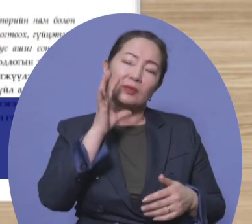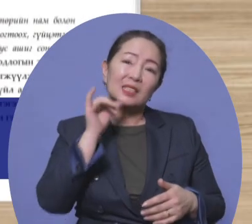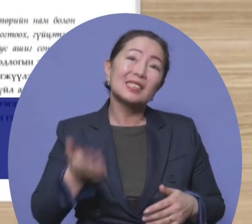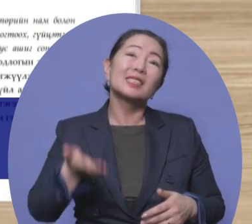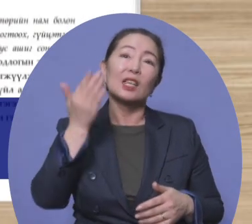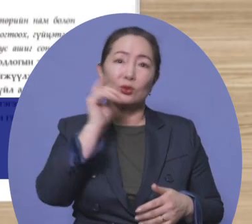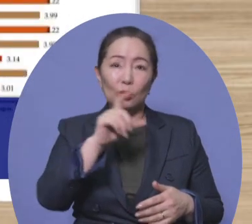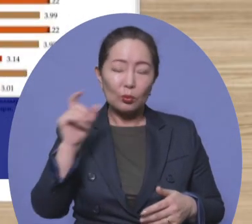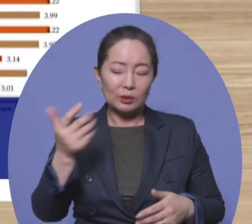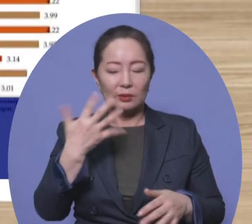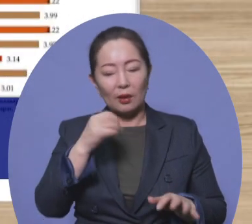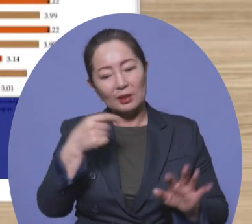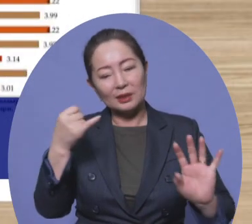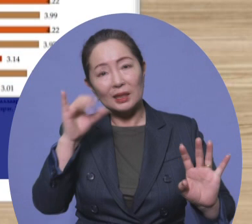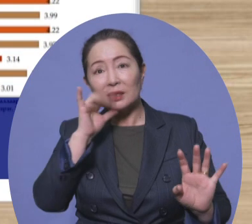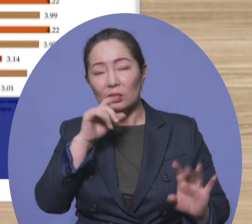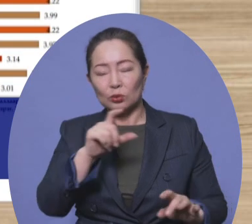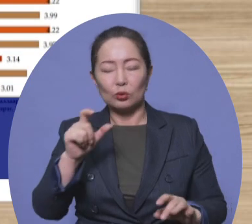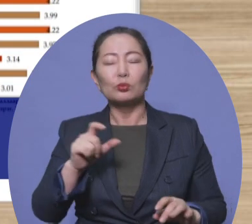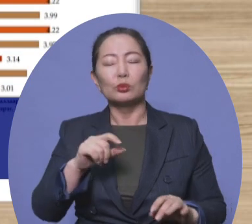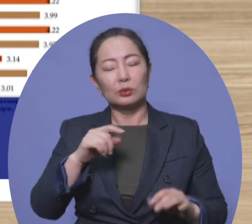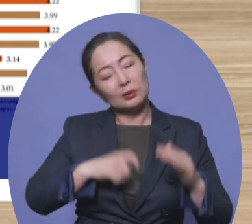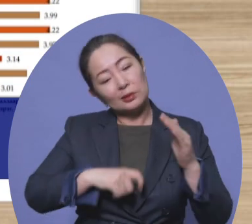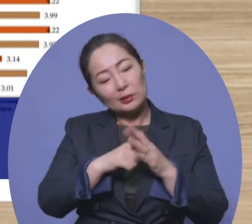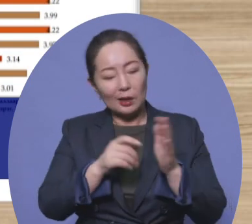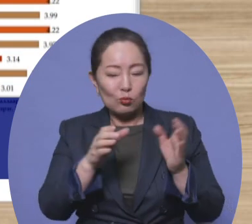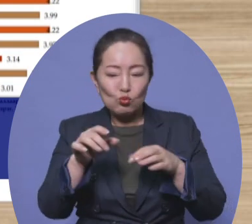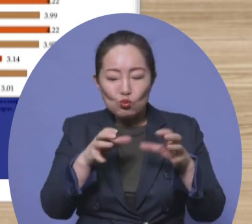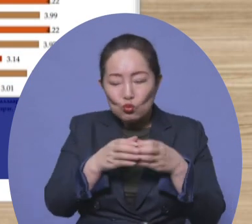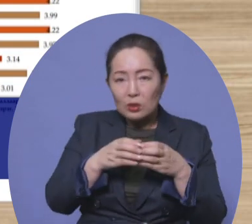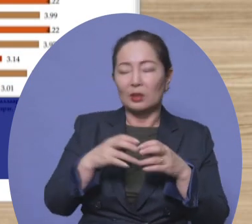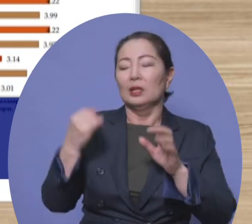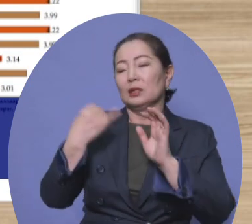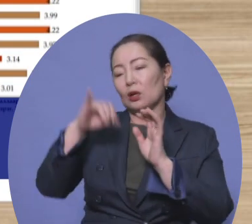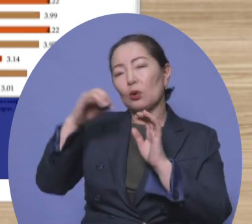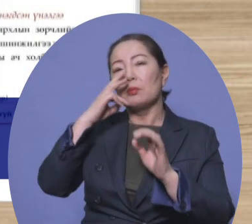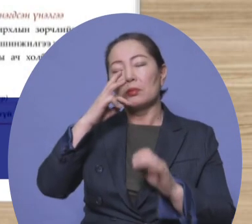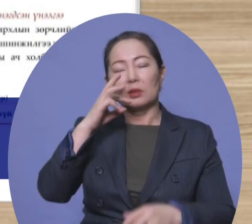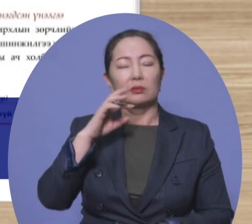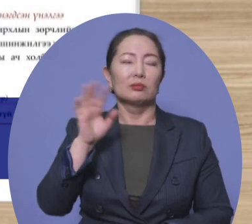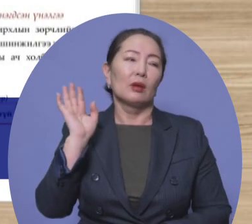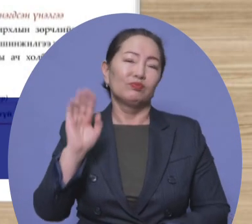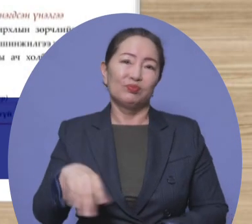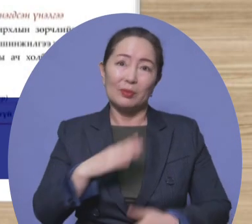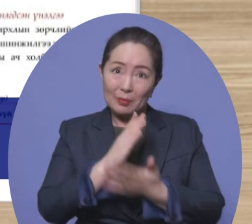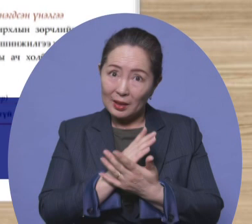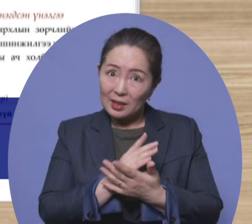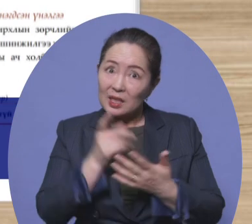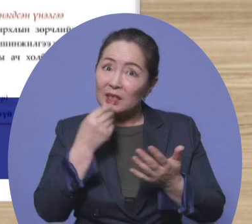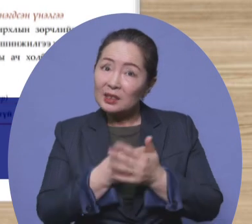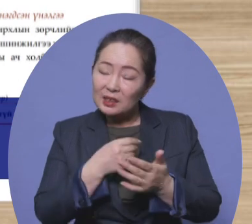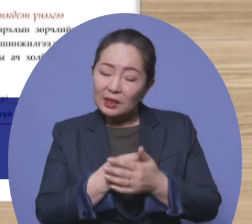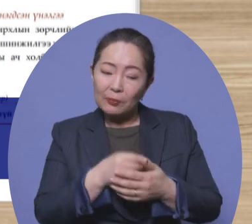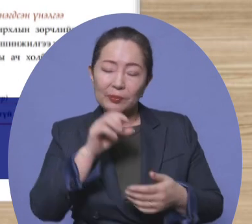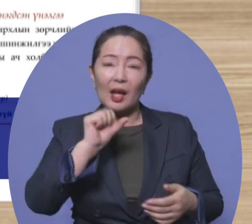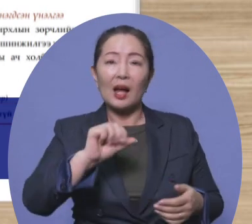дээш насны хүмүүс бол 50-аас 60 хүртэлх насны хүмүүс тодорхой хязгаарлагдмал хүрээнд 60-аас дээш мэдээлэл хүртдэггүй байна. А дээрэс нь